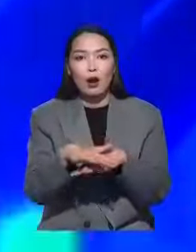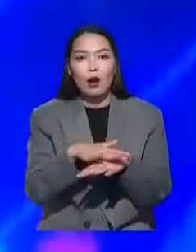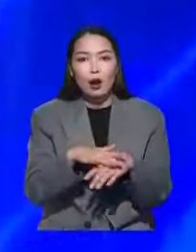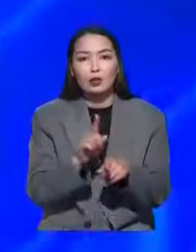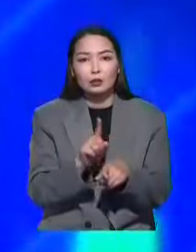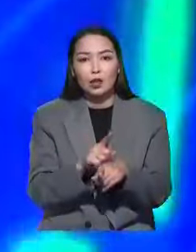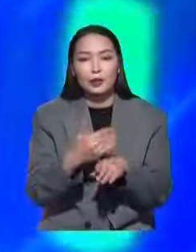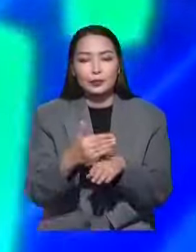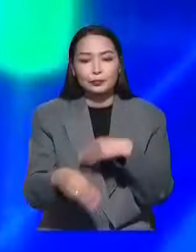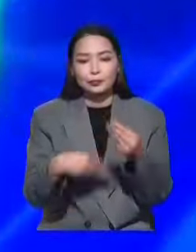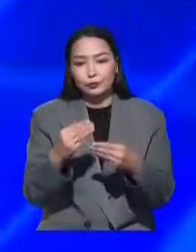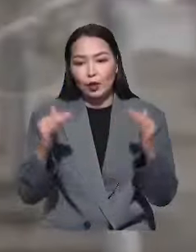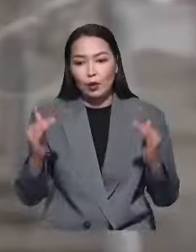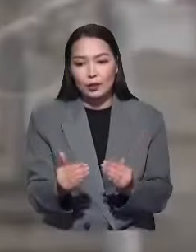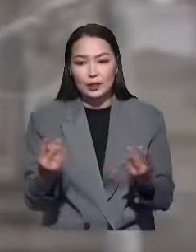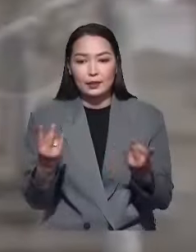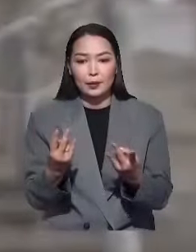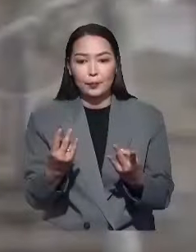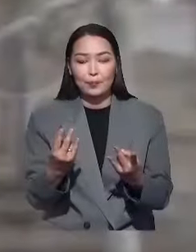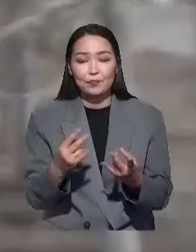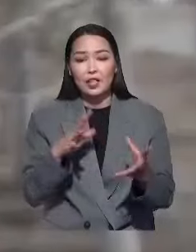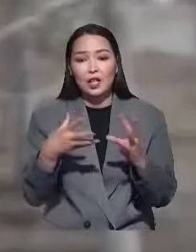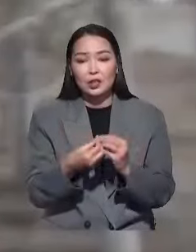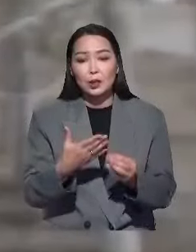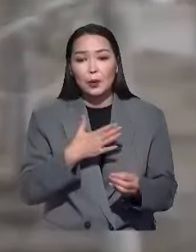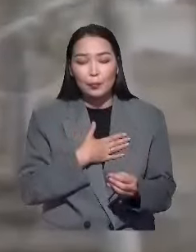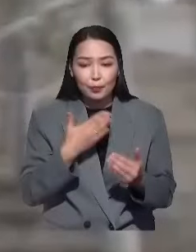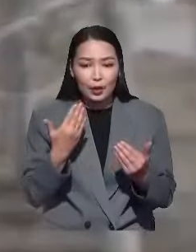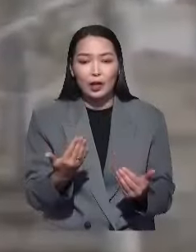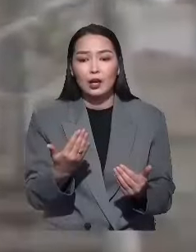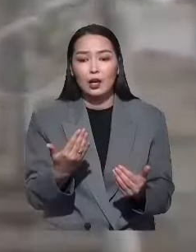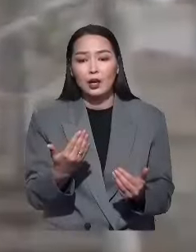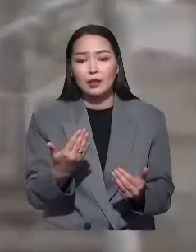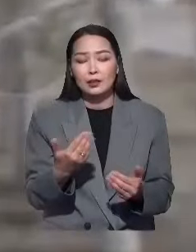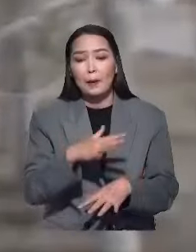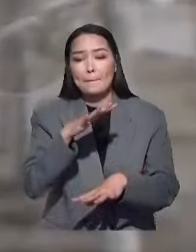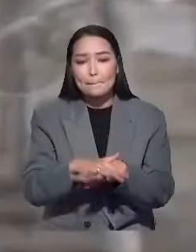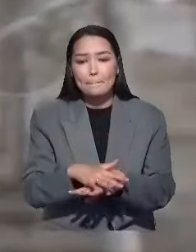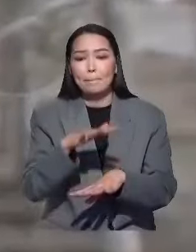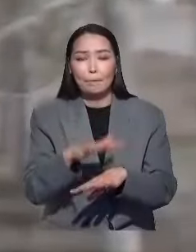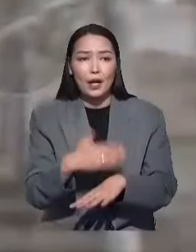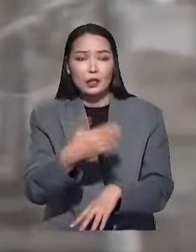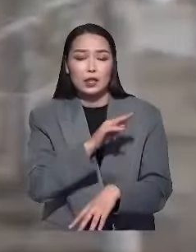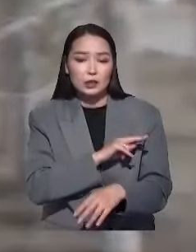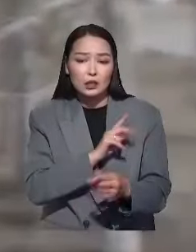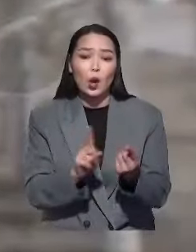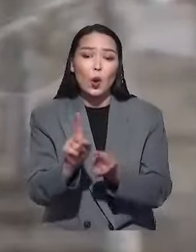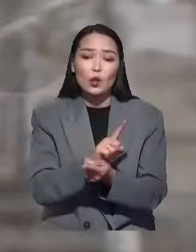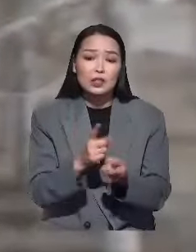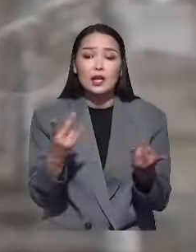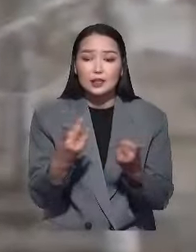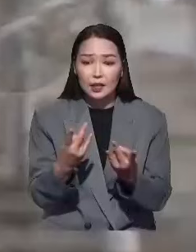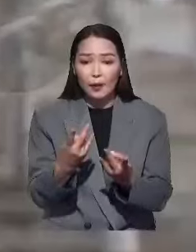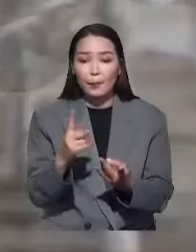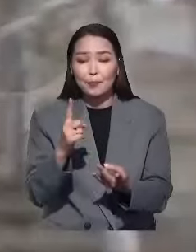беруін азайту керек дейді. Алпы біздің мынау ұлттық банктің банктік саясатының өзі өзгеруі керек. Яғни